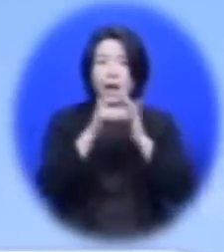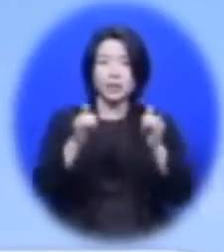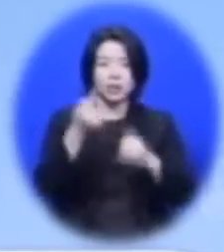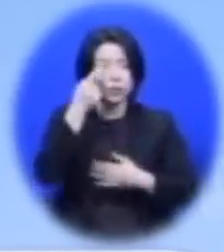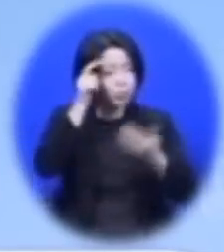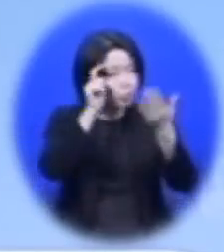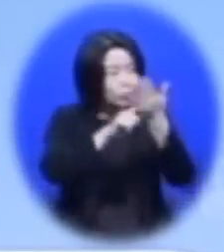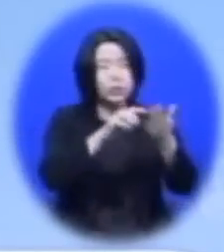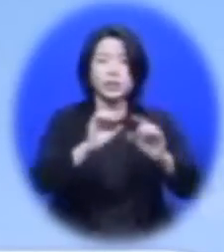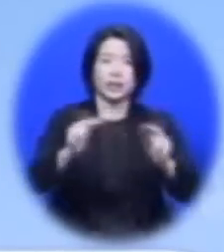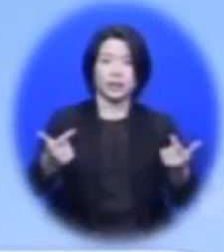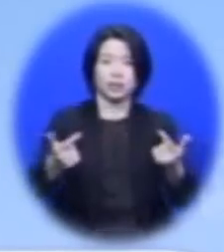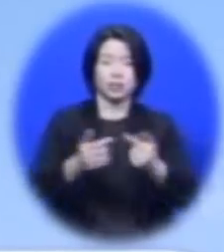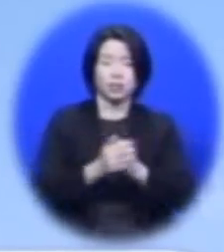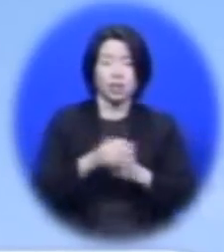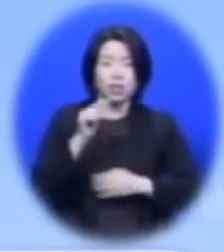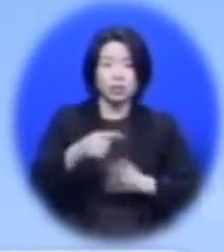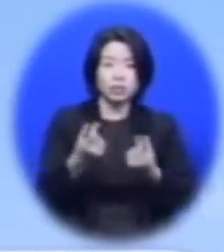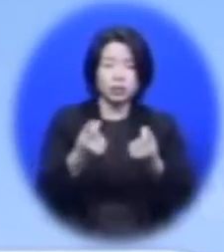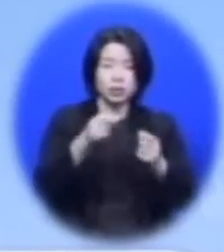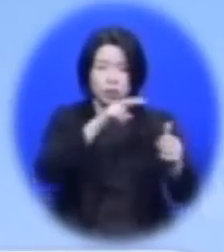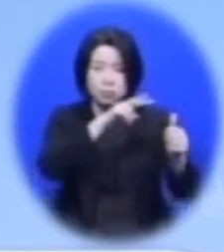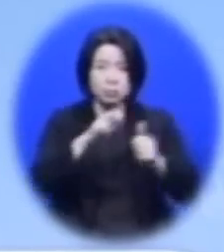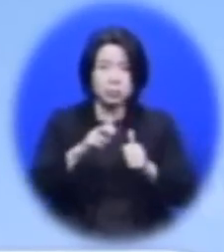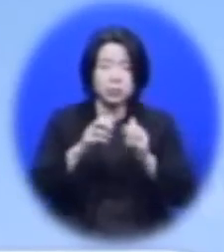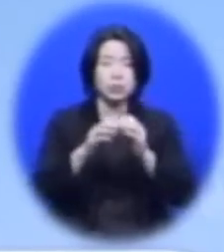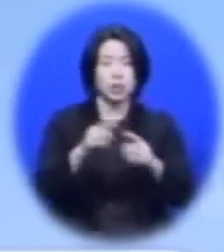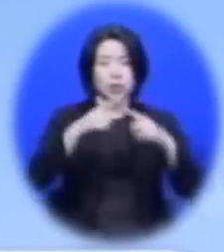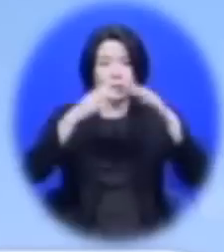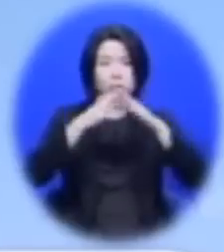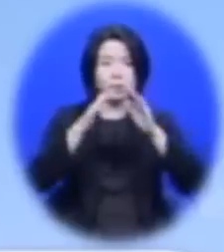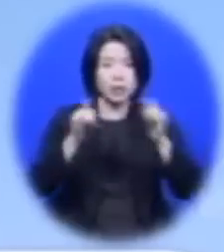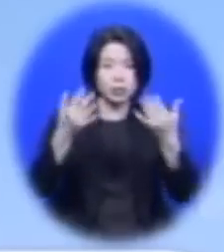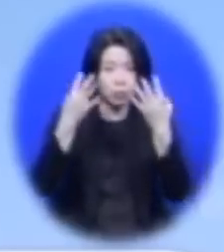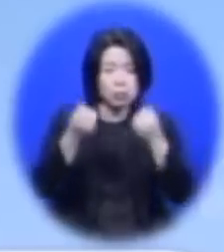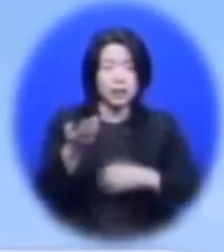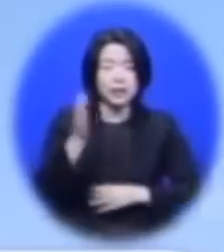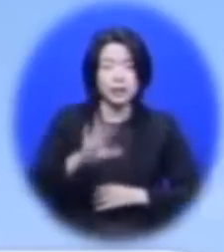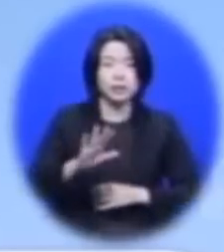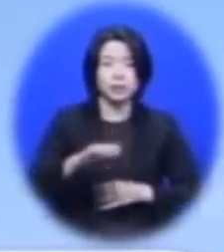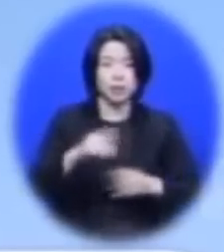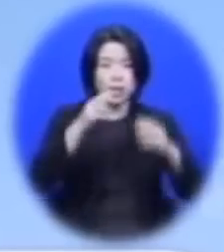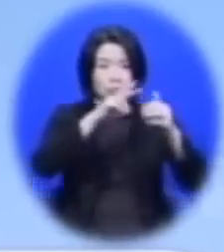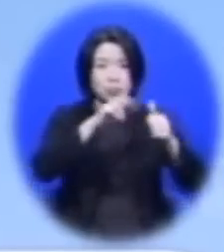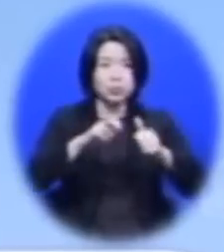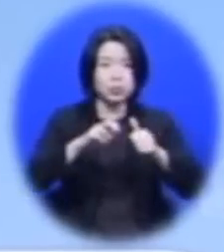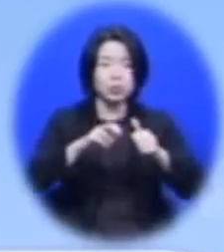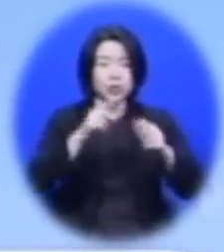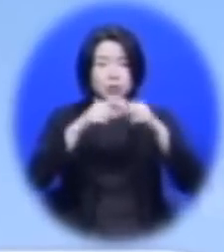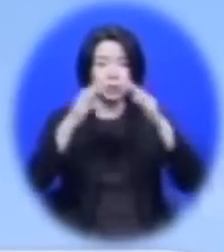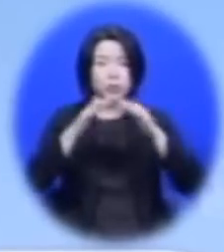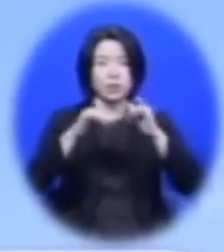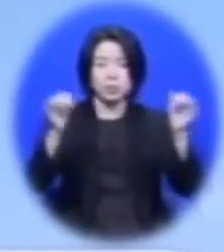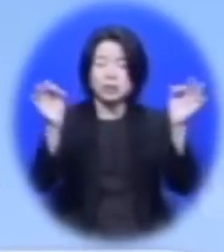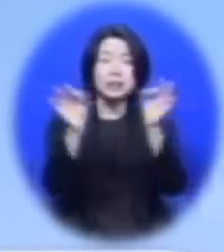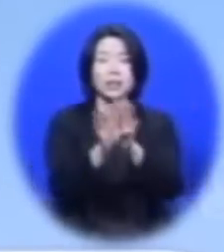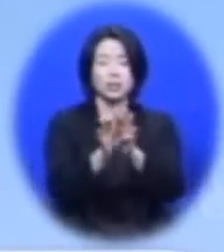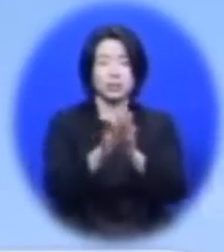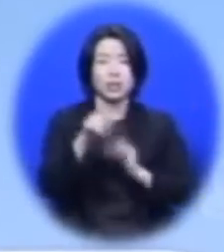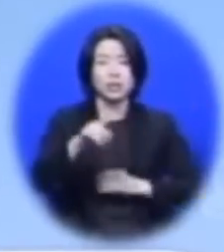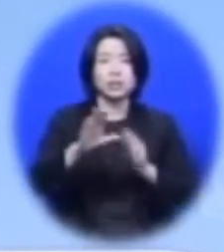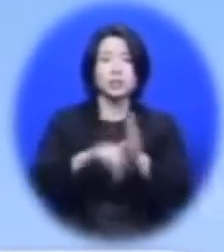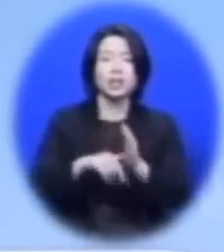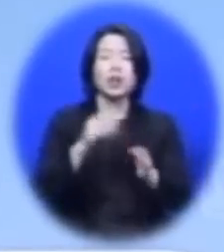않는 것입니다. 그렇게 미운 교인도 많더니 미운 교인 다 사라졌습니다. 그때가